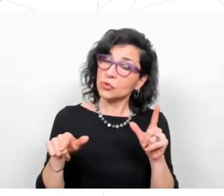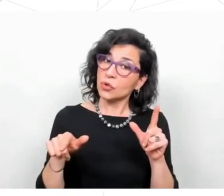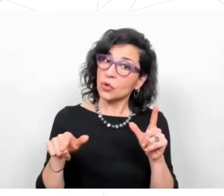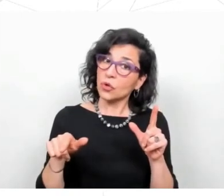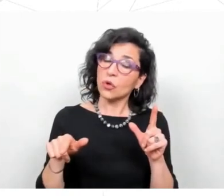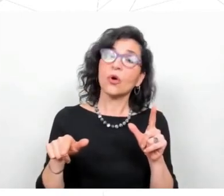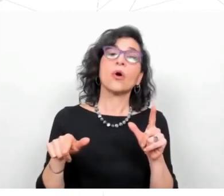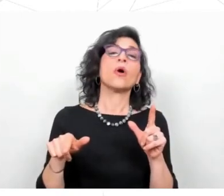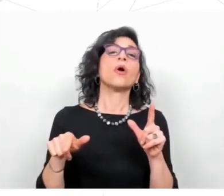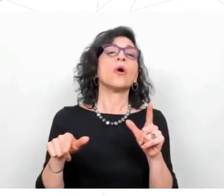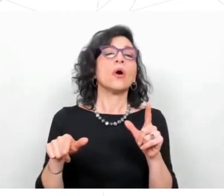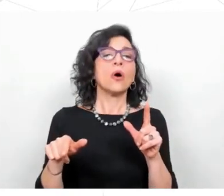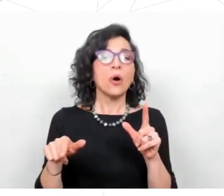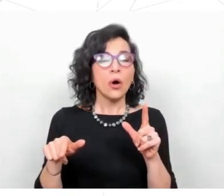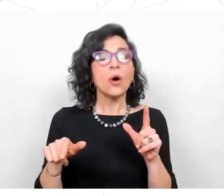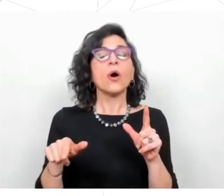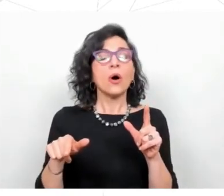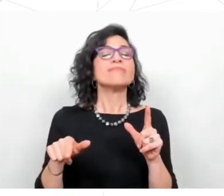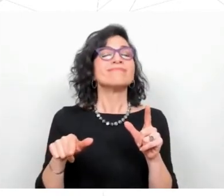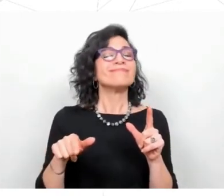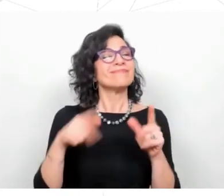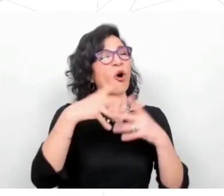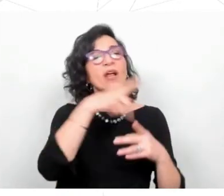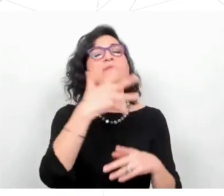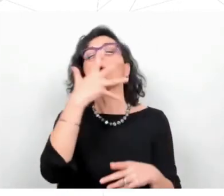voluto perché c'è una piccola storia dietro.